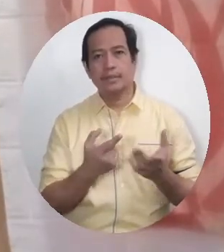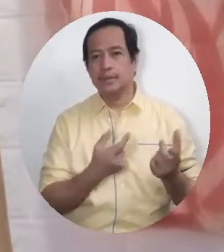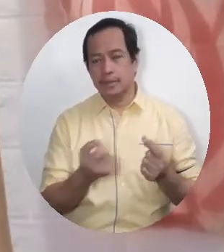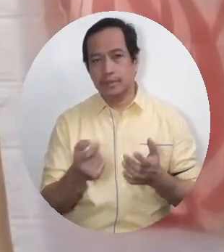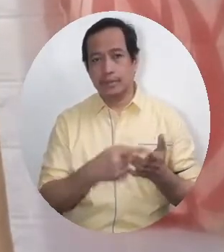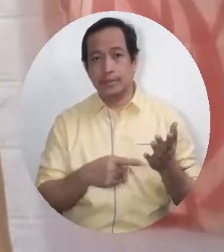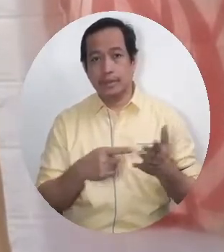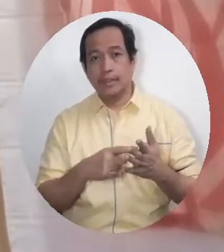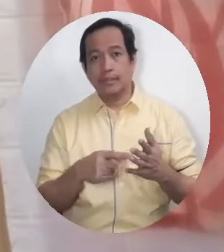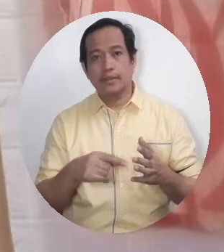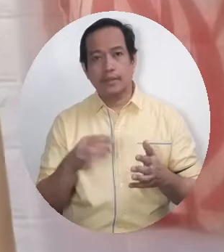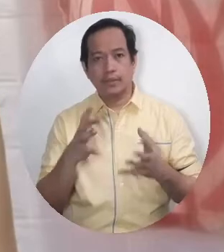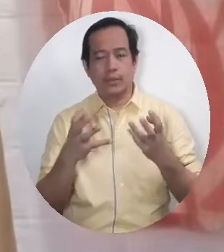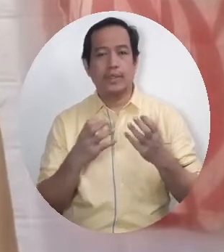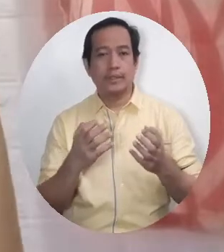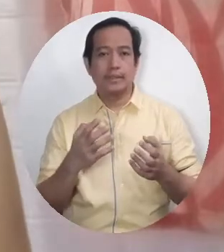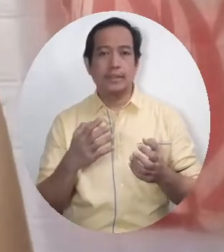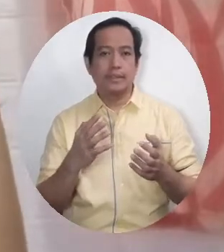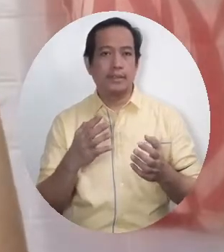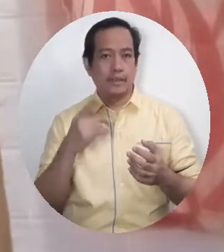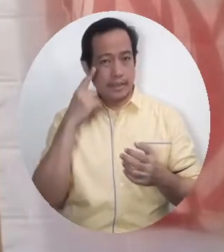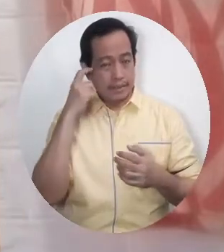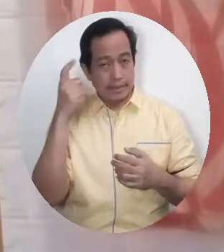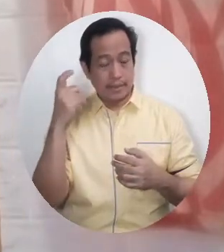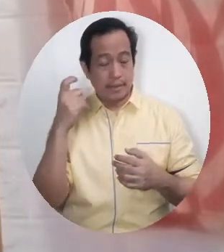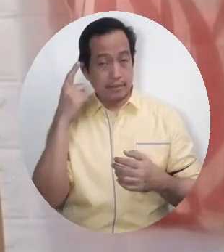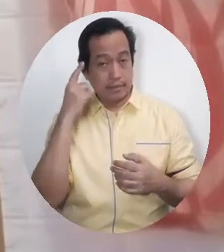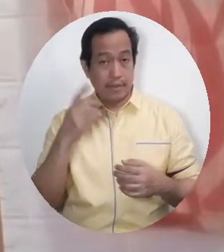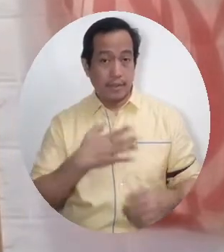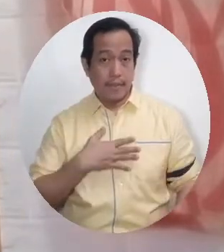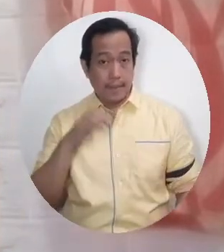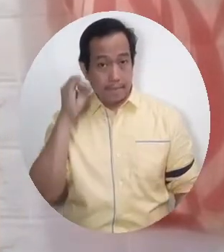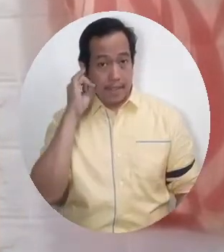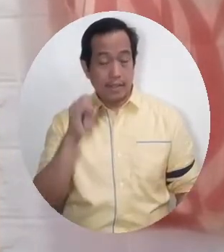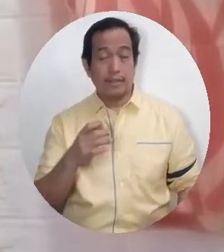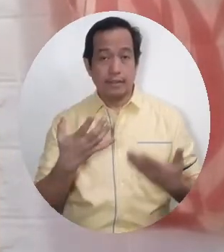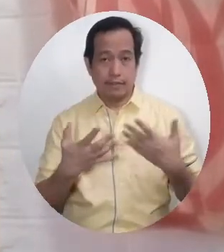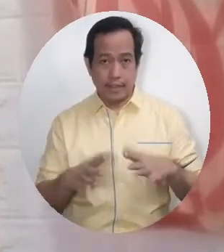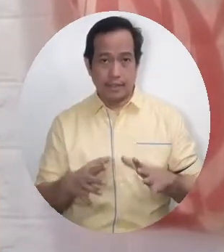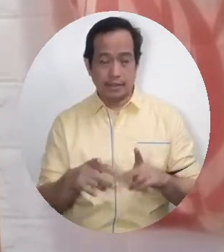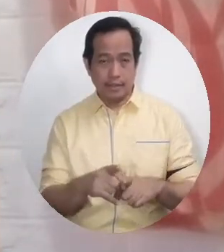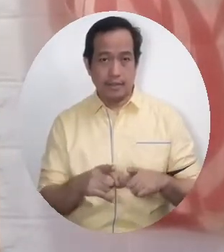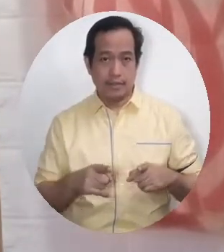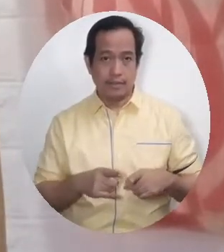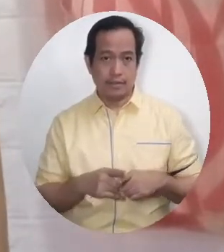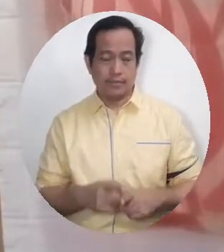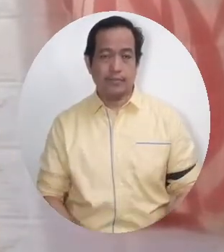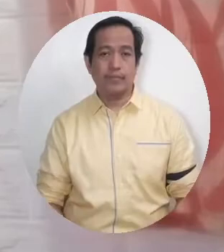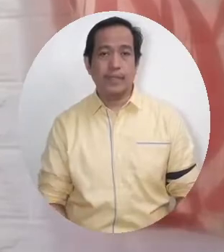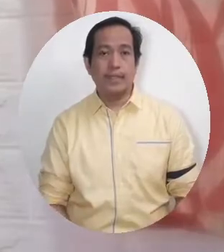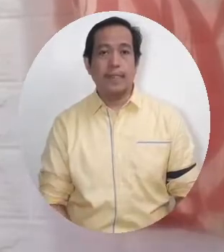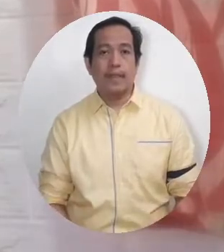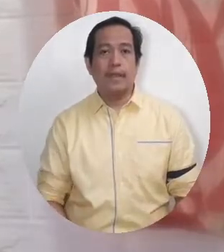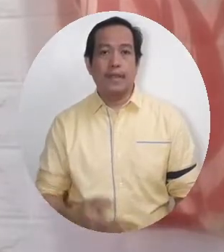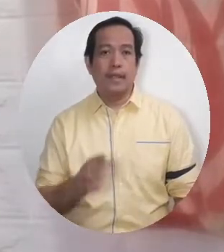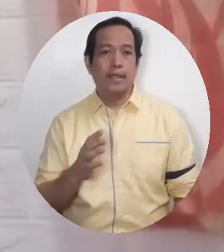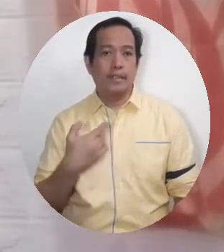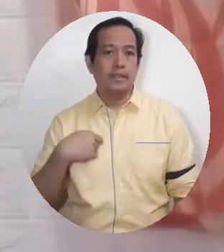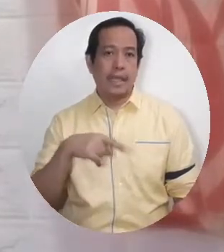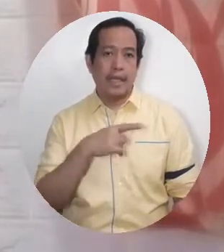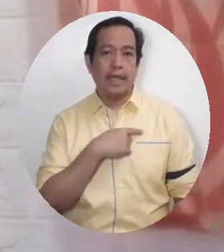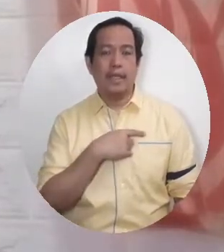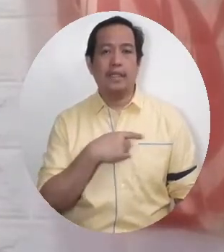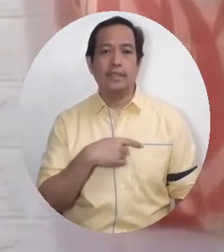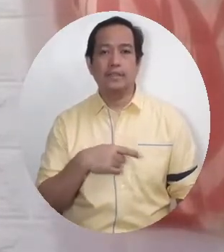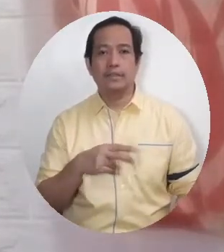dugo. So yun po siguro yung ano, pangarap ko din kay Ion na matupad niya. At yung